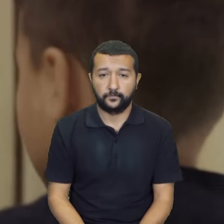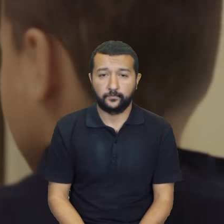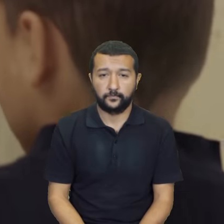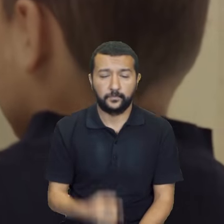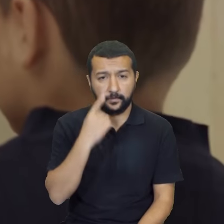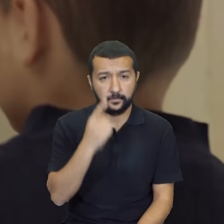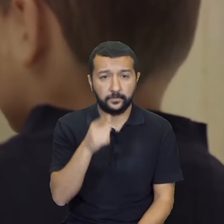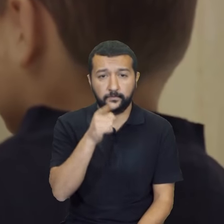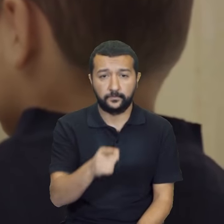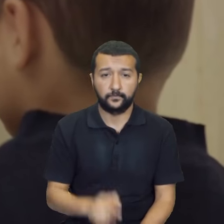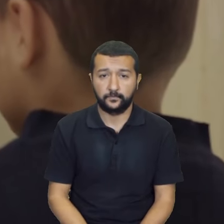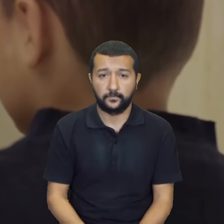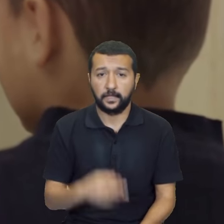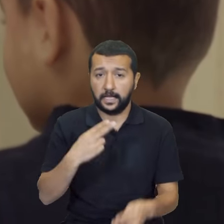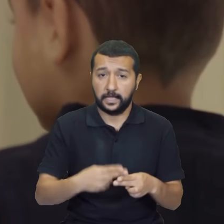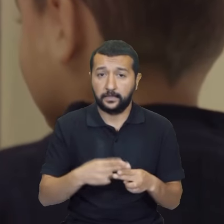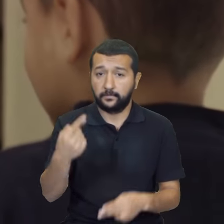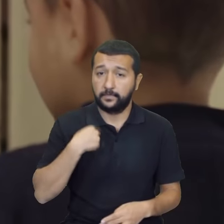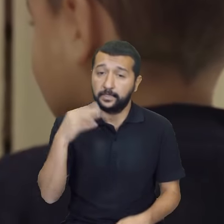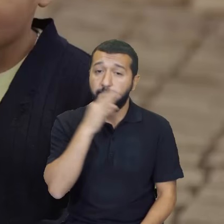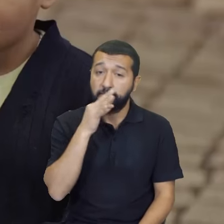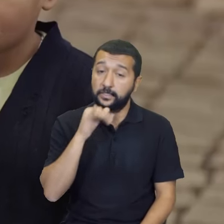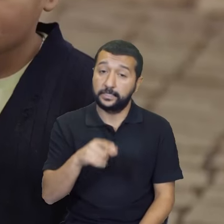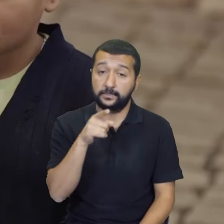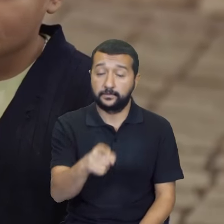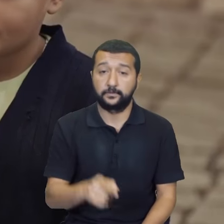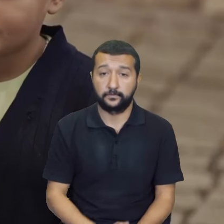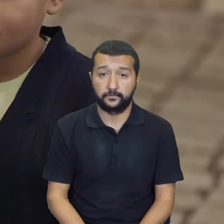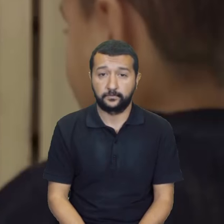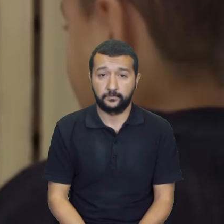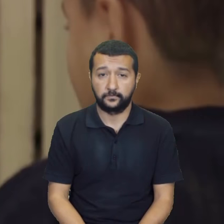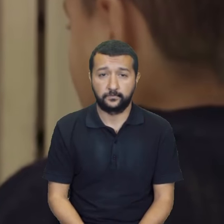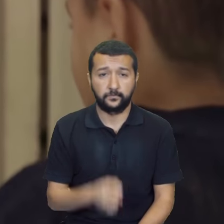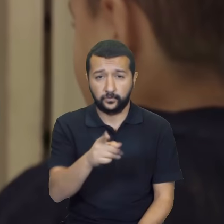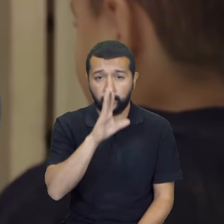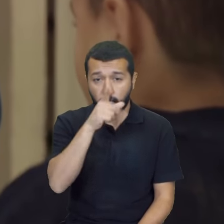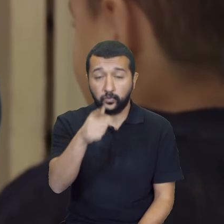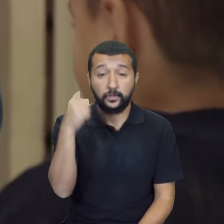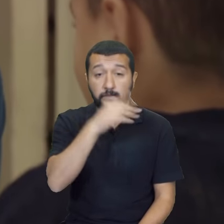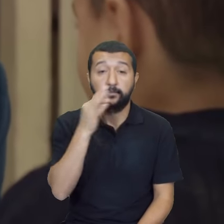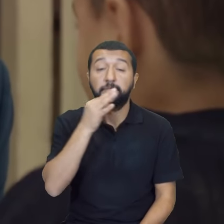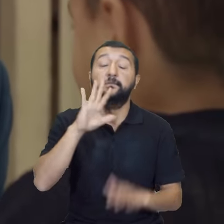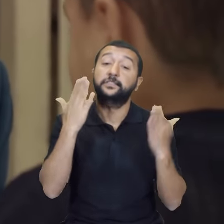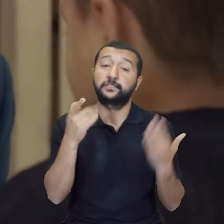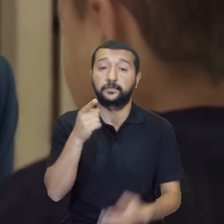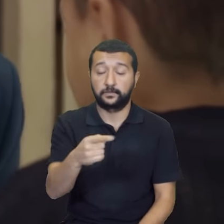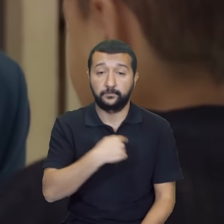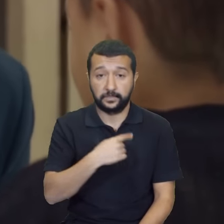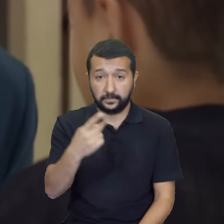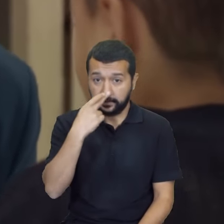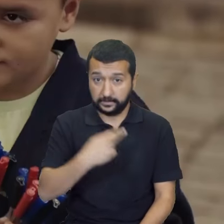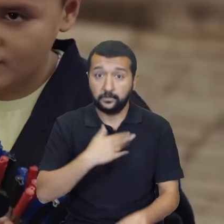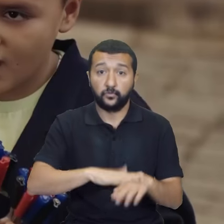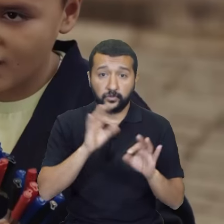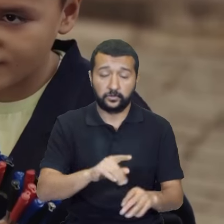boyuna eğildi. Bak. Adım benimkine de benziyor. Huyum benzemesin inşallah. Beni yemiyorsun